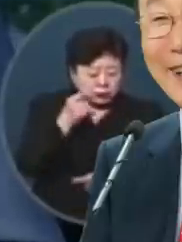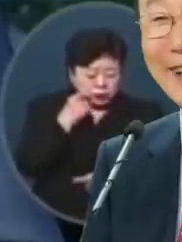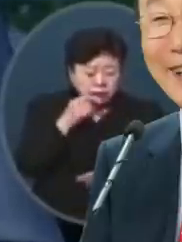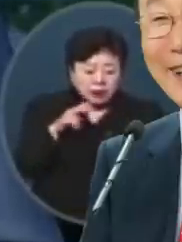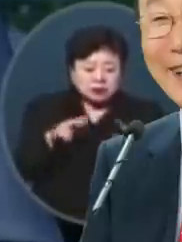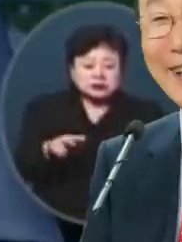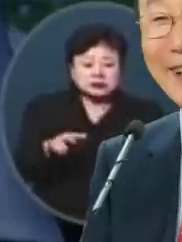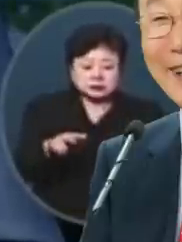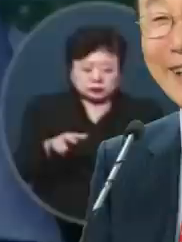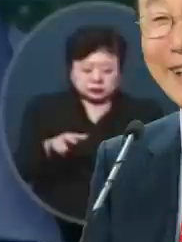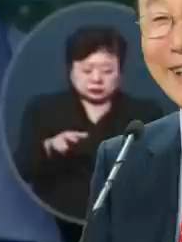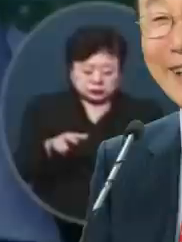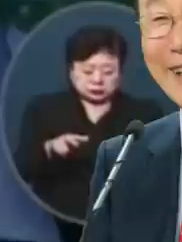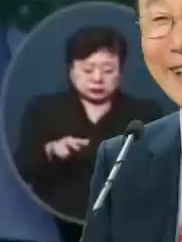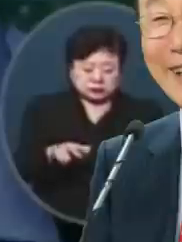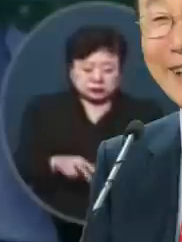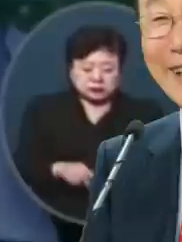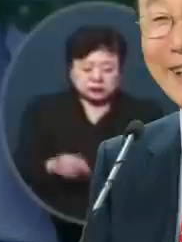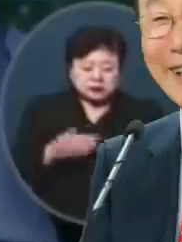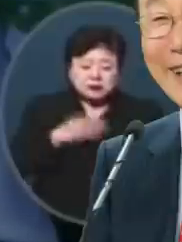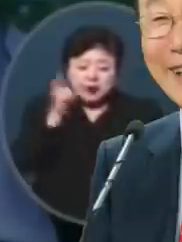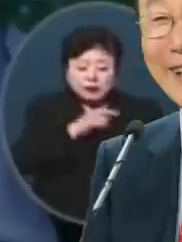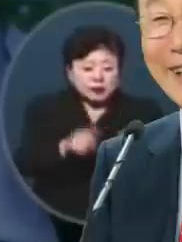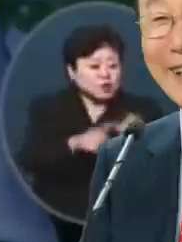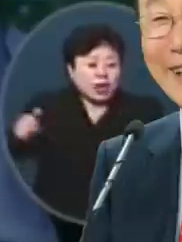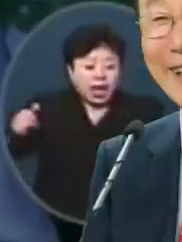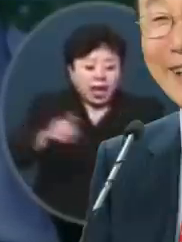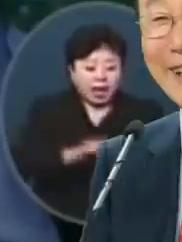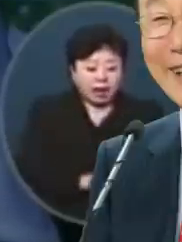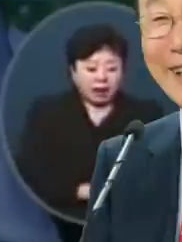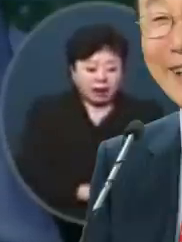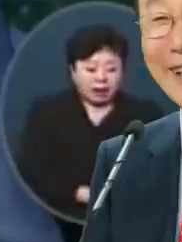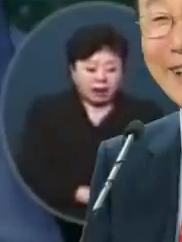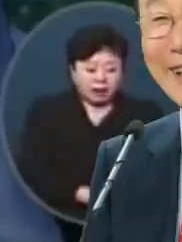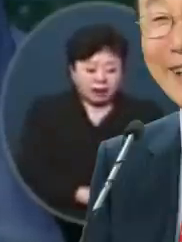사이는 약간 하면 이혼하는 것입니다.